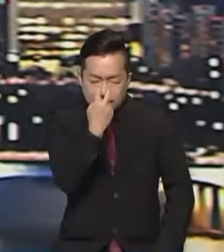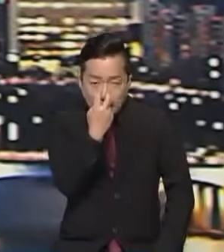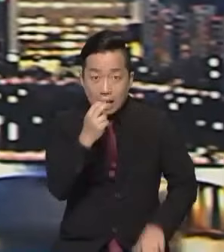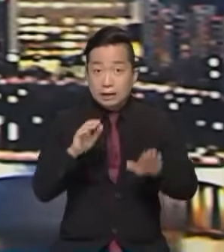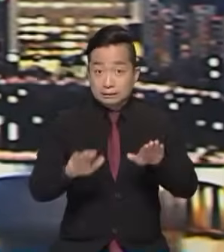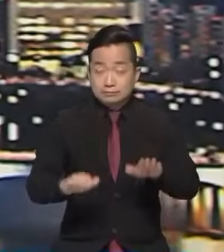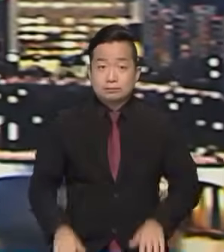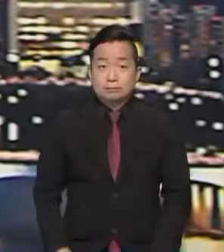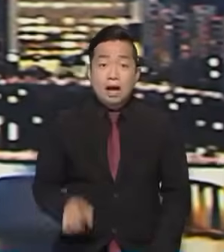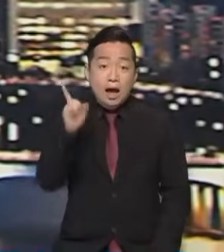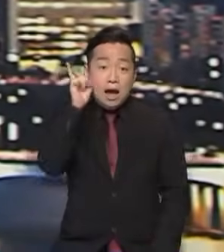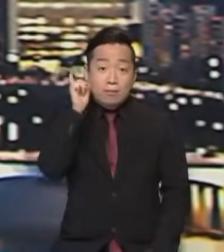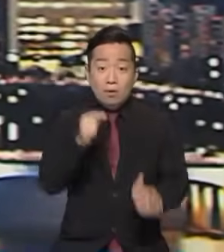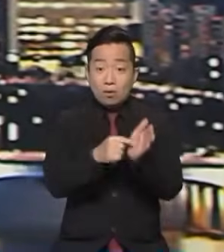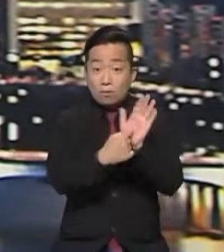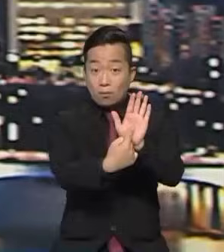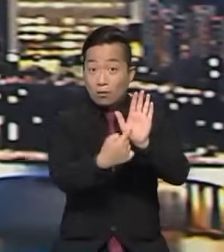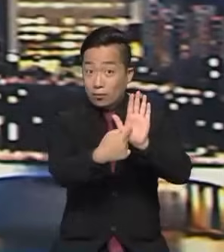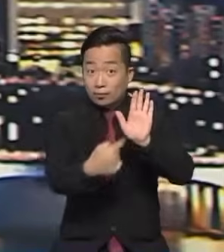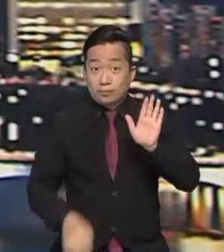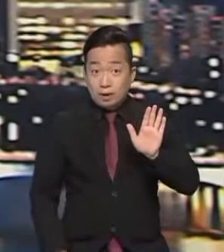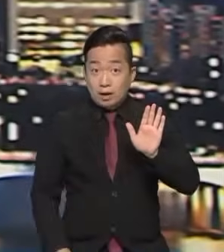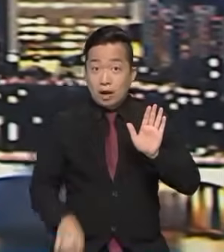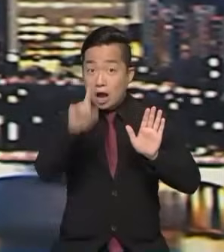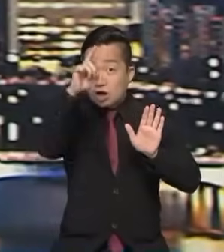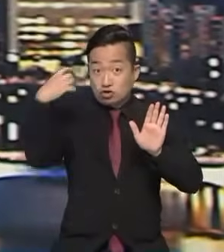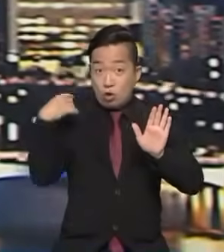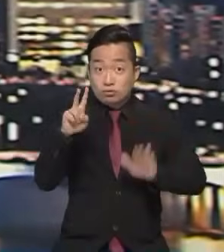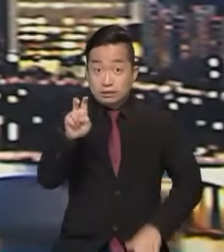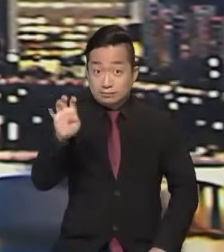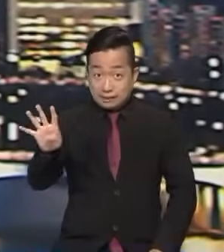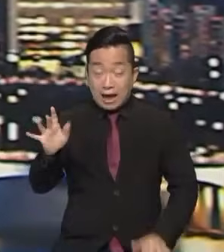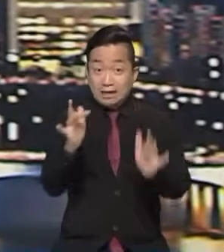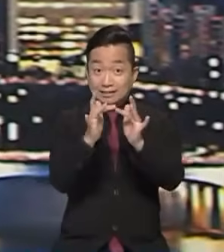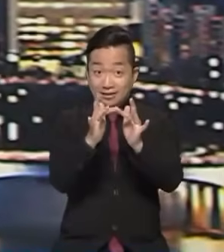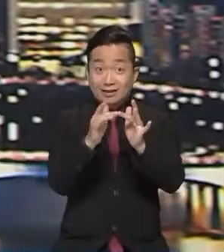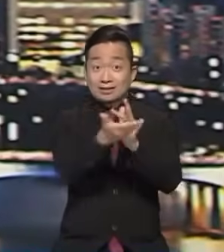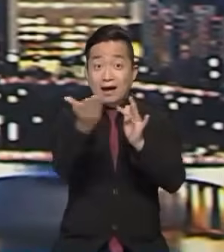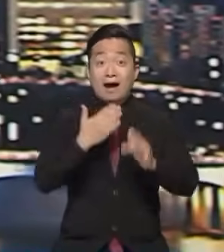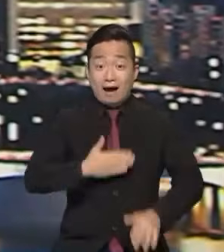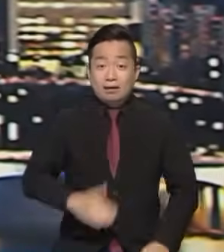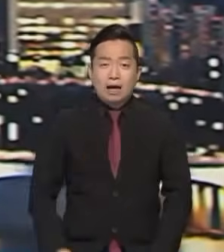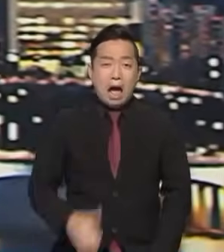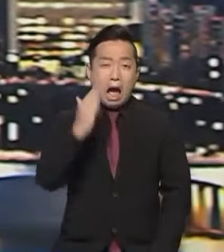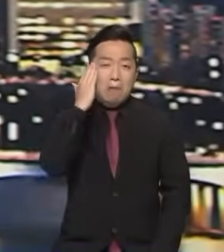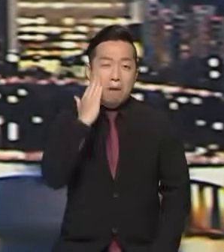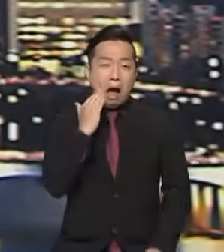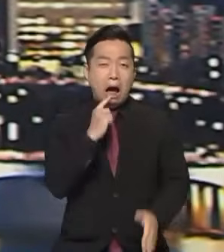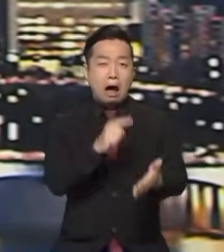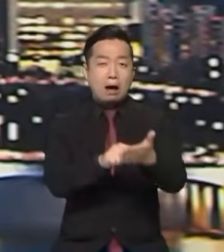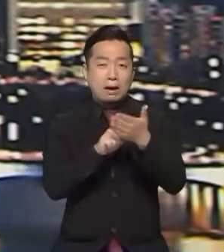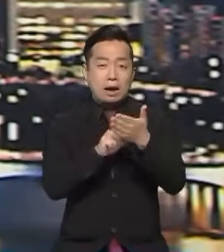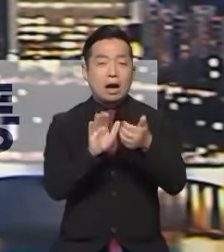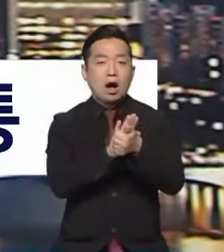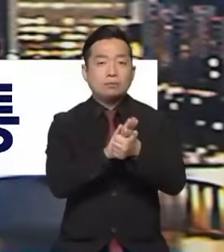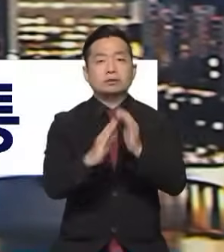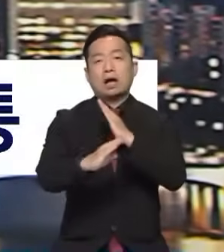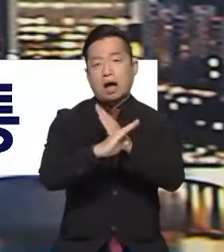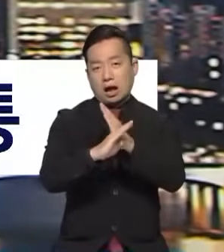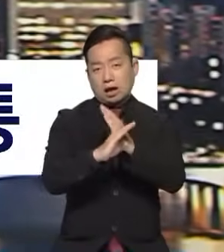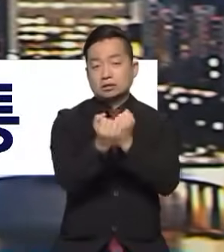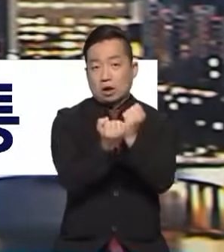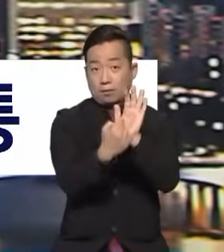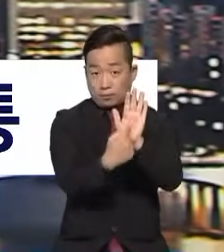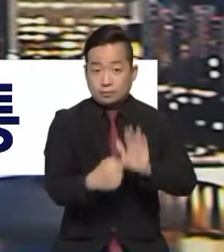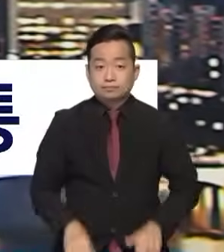지금도 제가 핸드폰 좀 보여드리는데 정부 24 이렇게 네. 치면 화면이 나오잖아요. 네. 퍼렀습니다. 그리고 서비스 중단 안내 이렇게 뜨거든요.